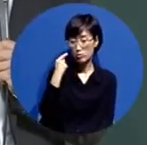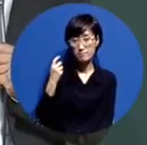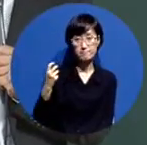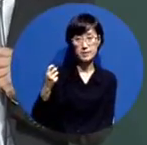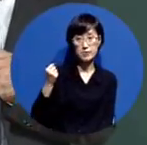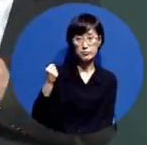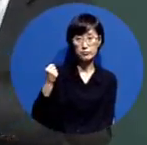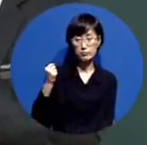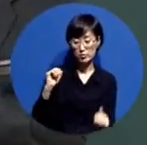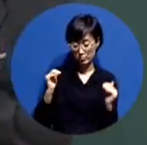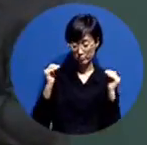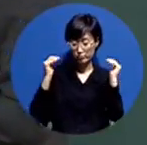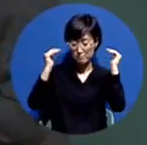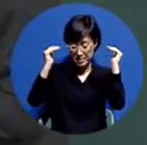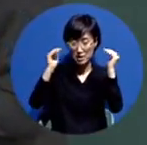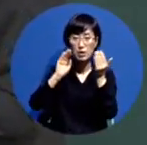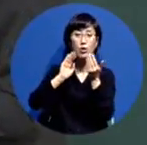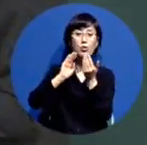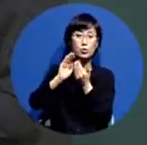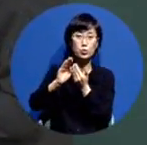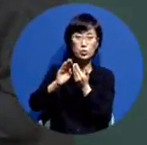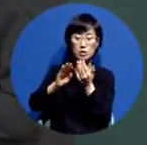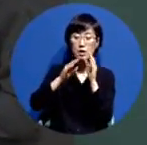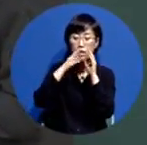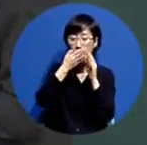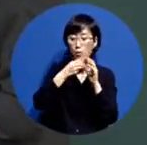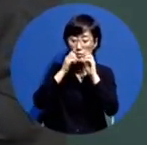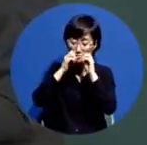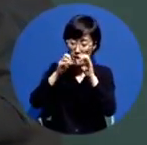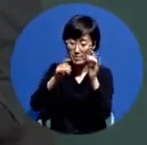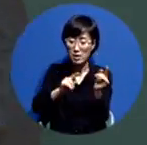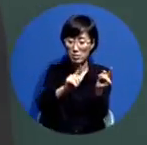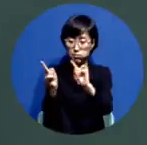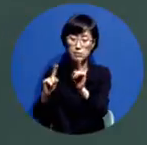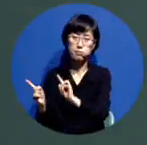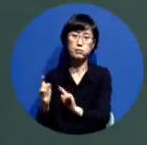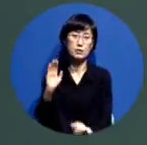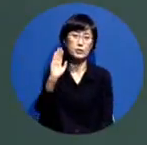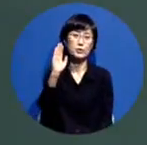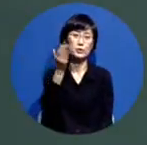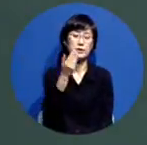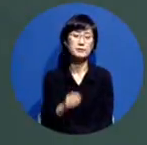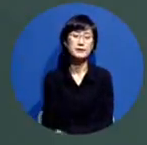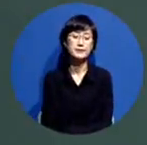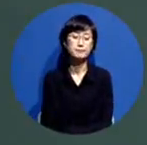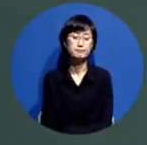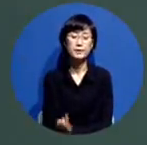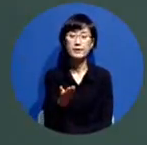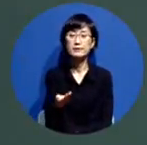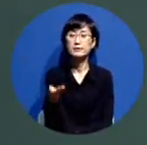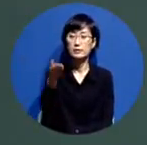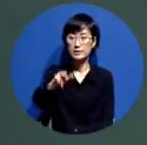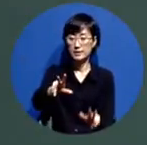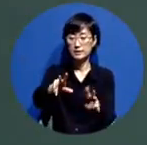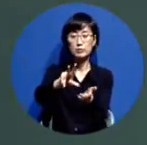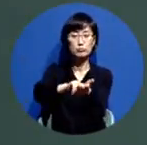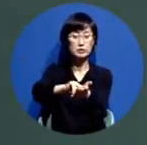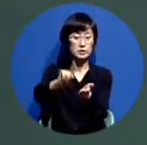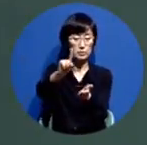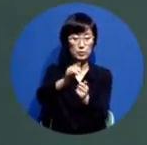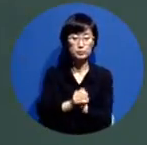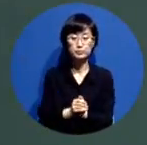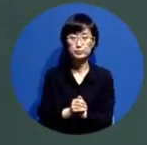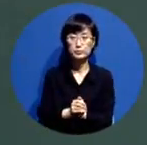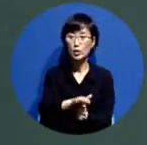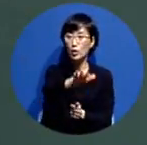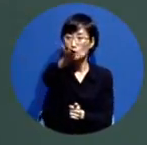살 수 있으니까. 那么 remnant 自己活过来，见过 remnant 一切的人都会活过来。 근데 문제는 뭐냐? 지금 현재의 우리